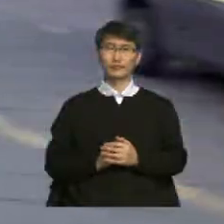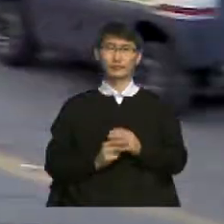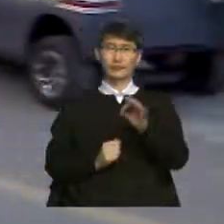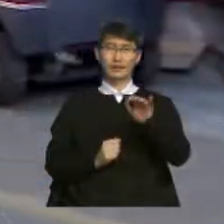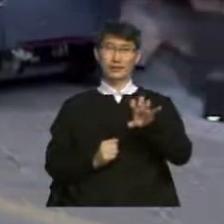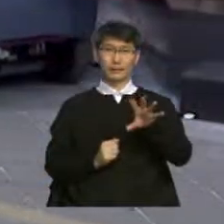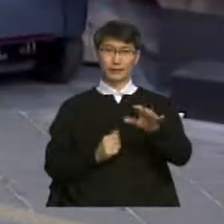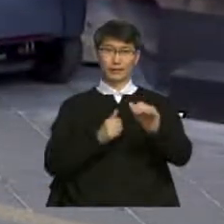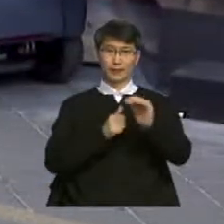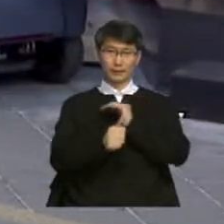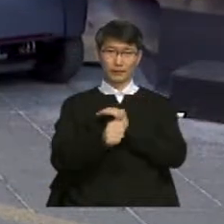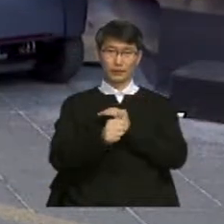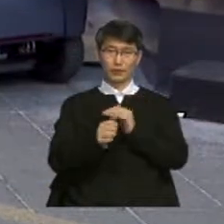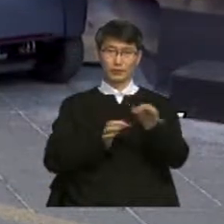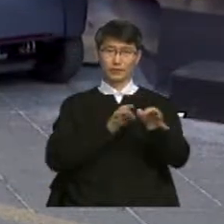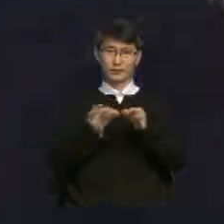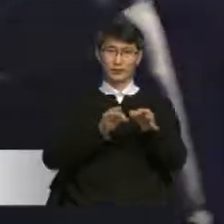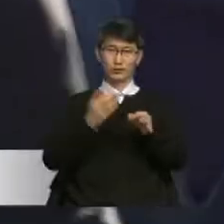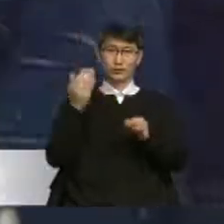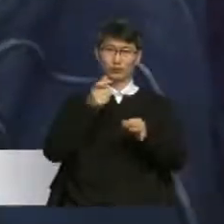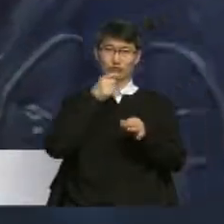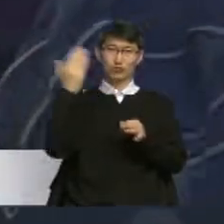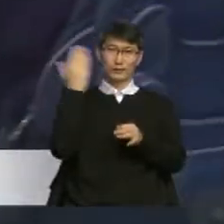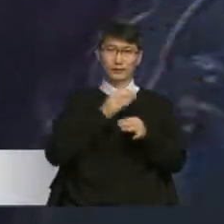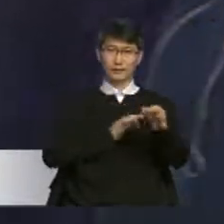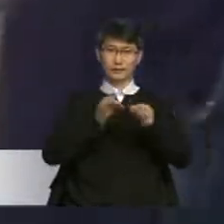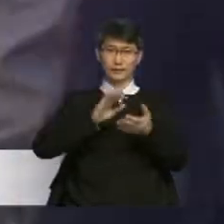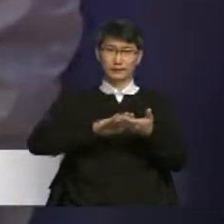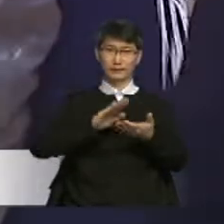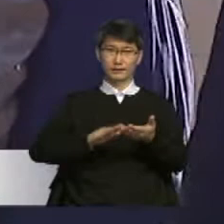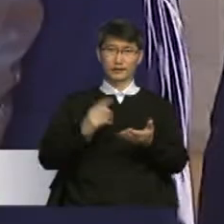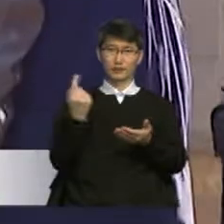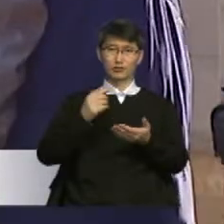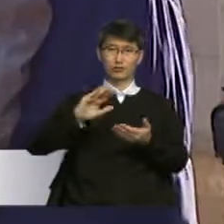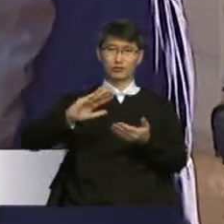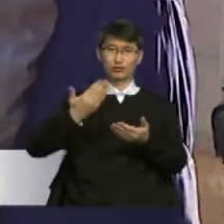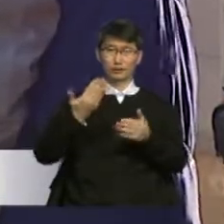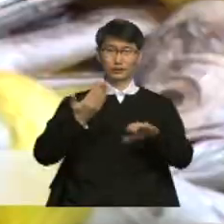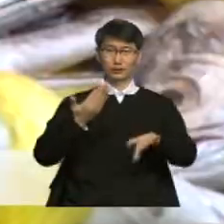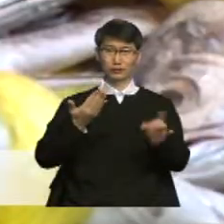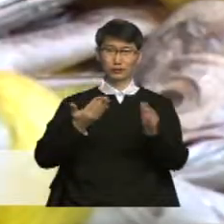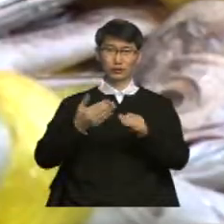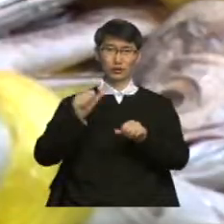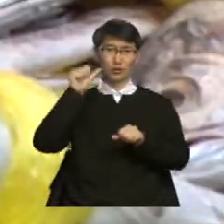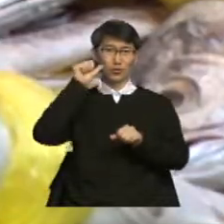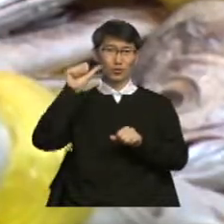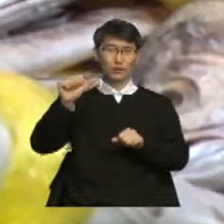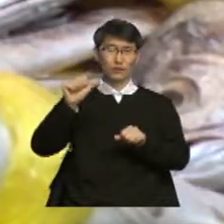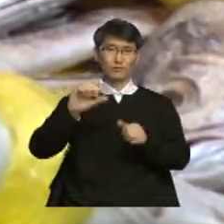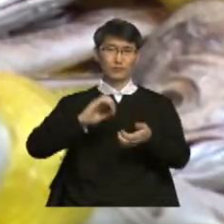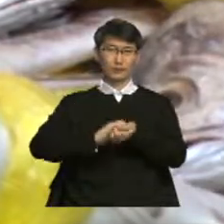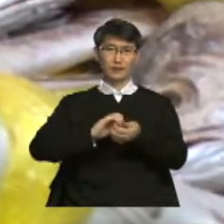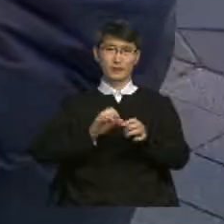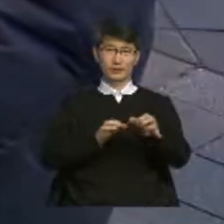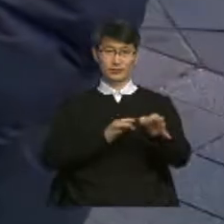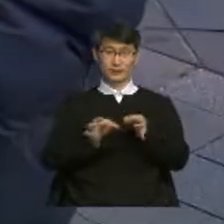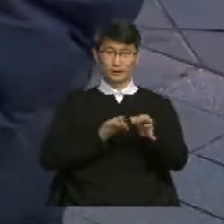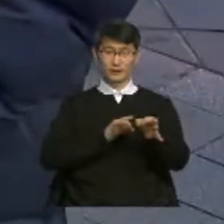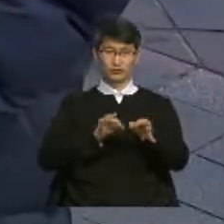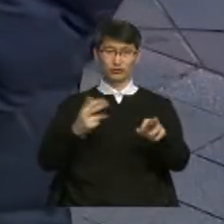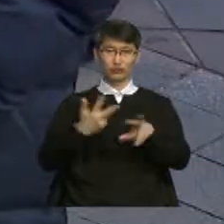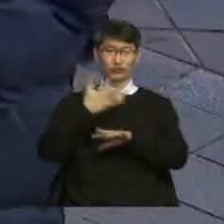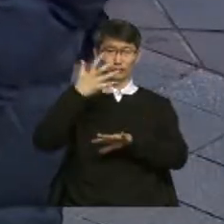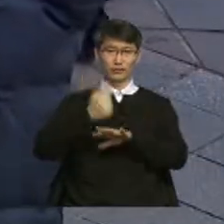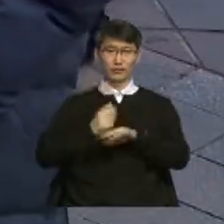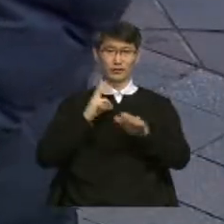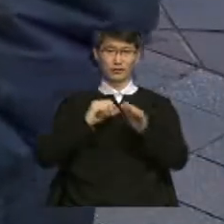양평군의 대표 전통시장인 양평 물맑은 시장입니다 1900년대 초반부터 5일장이 서 기 시작했던 이것은 주말이면